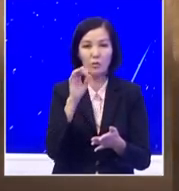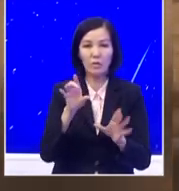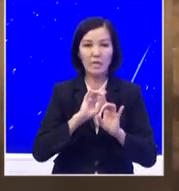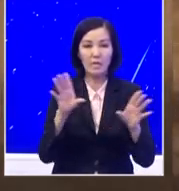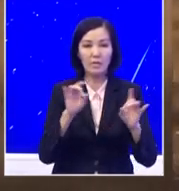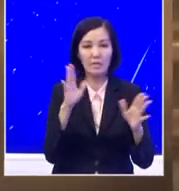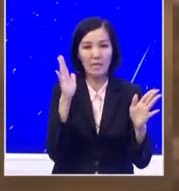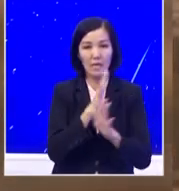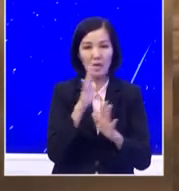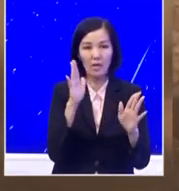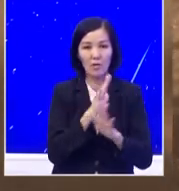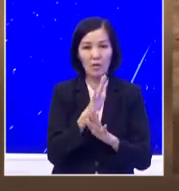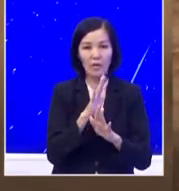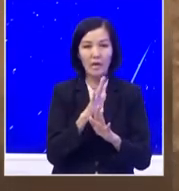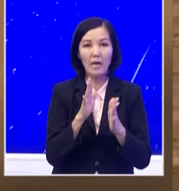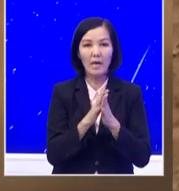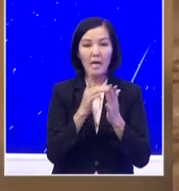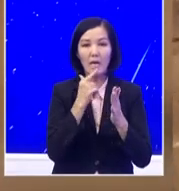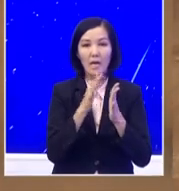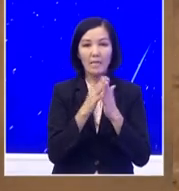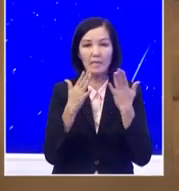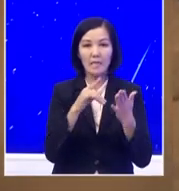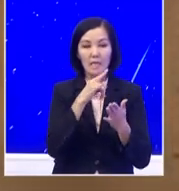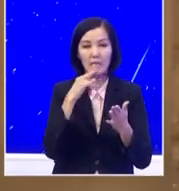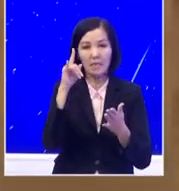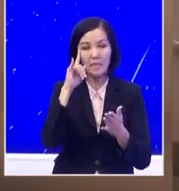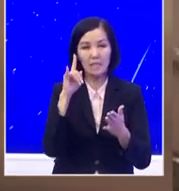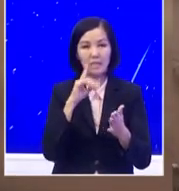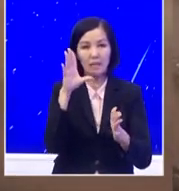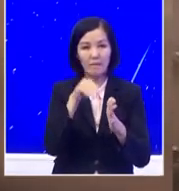рассказали экологи. Вид занесен в Красной книге России и Казахстана.